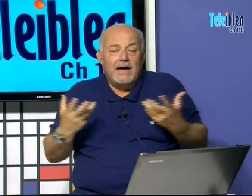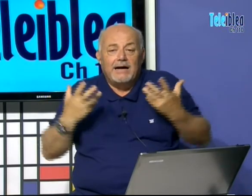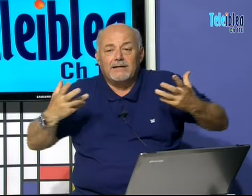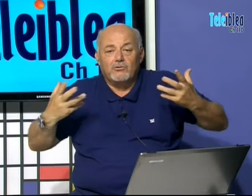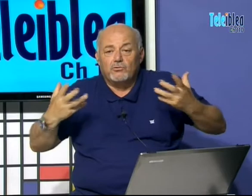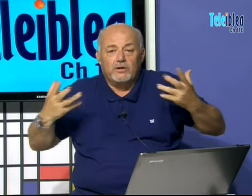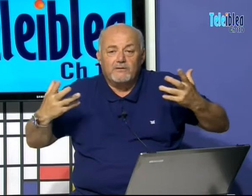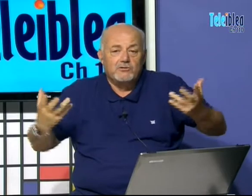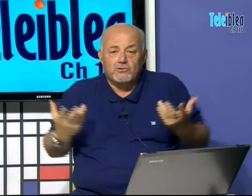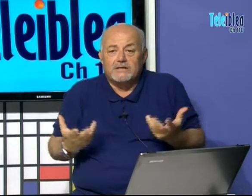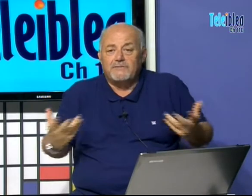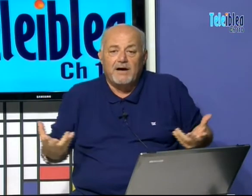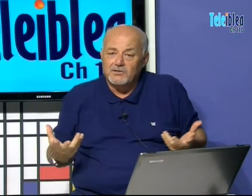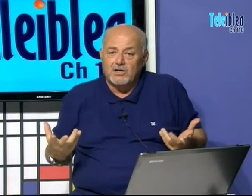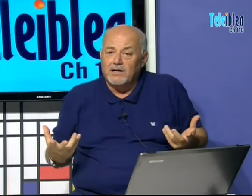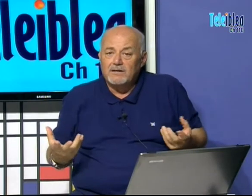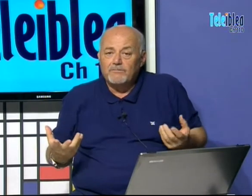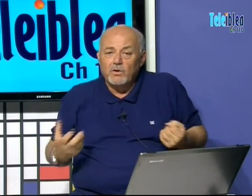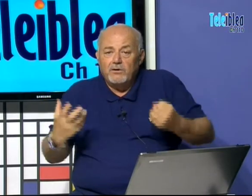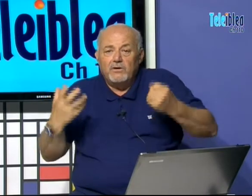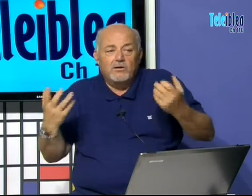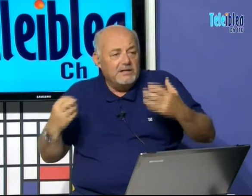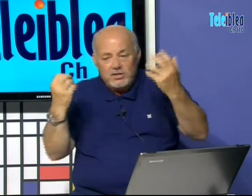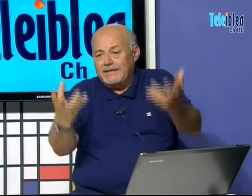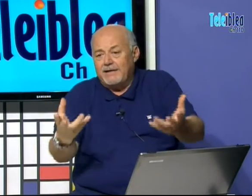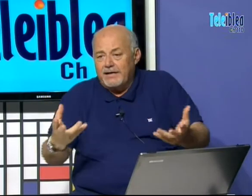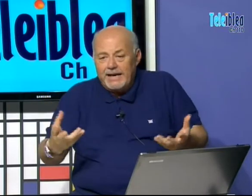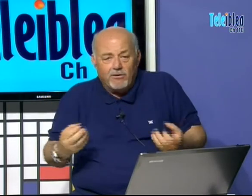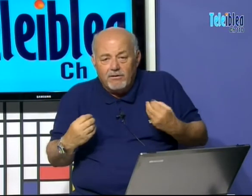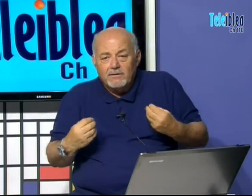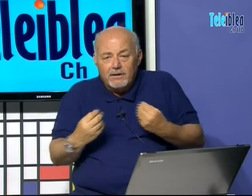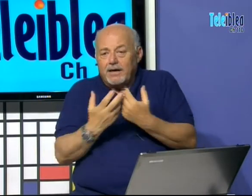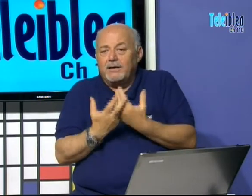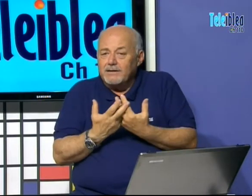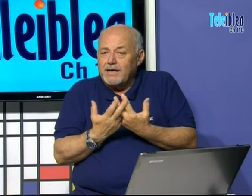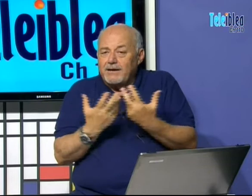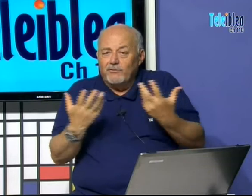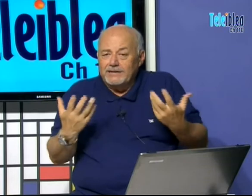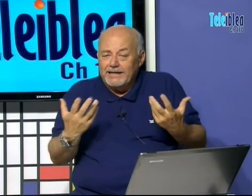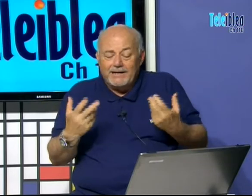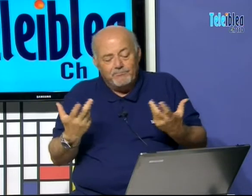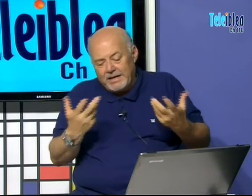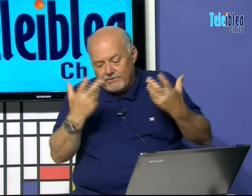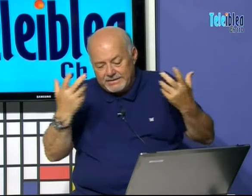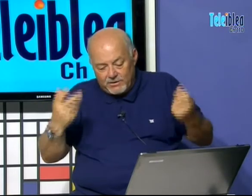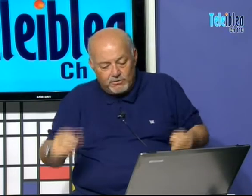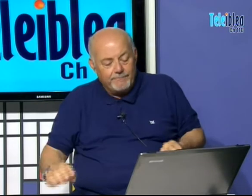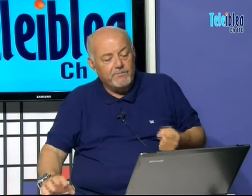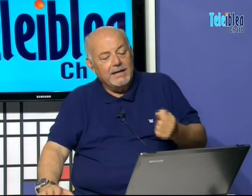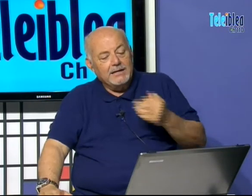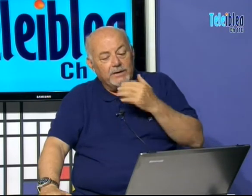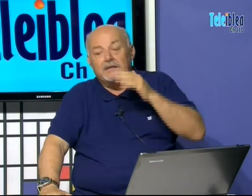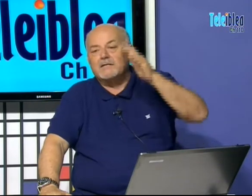fa agricoltura dove è giusto che si faccia, non è dove c'ha il terreno. Che vuol dire? E questa è